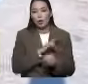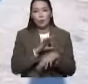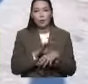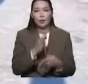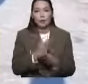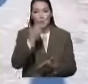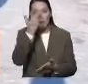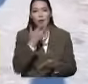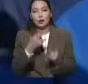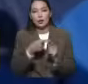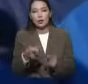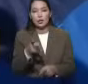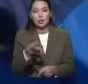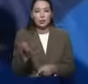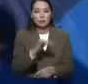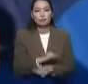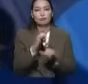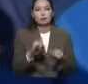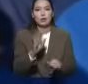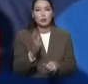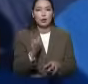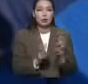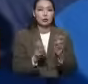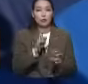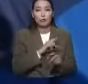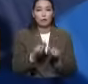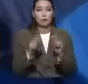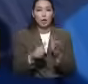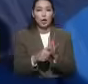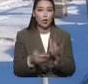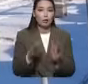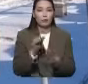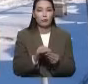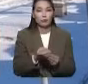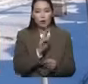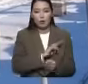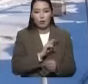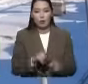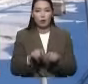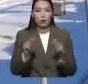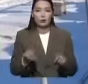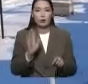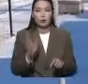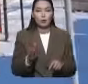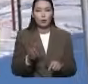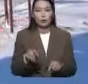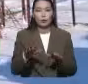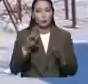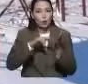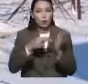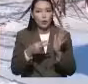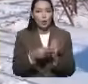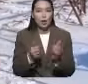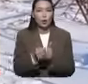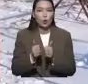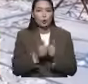жазға қарай 2000-ға дейін артпақ. Ал зауыт іске қосылғанда 600 адамға тұрақты жұмыс орны ашылады. Айта кетейік, мұндай жобаларды